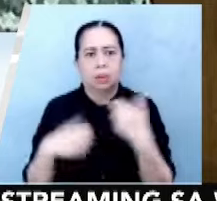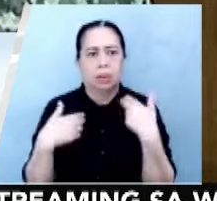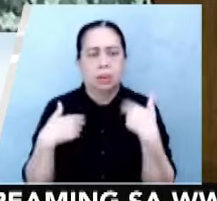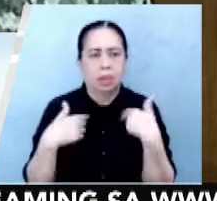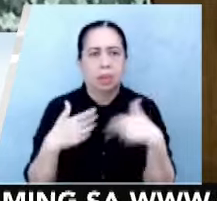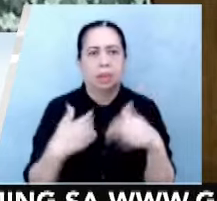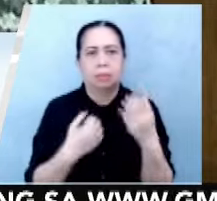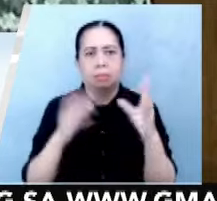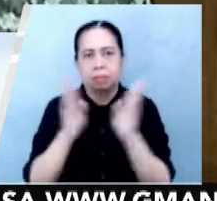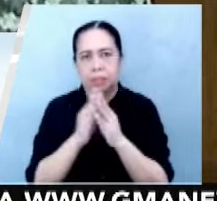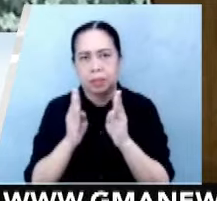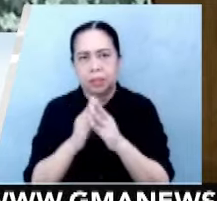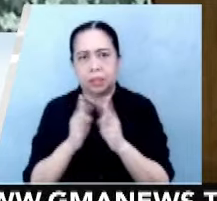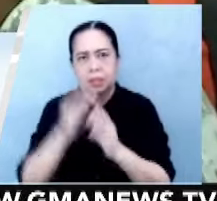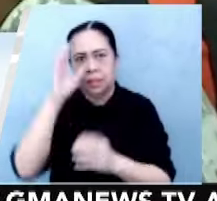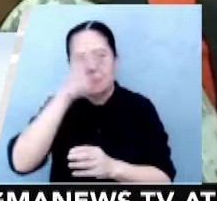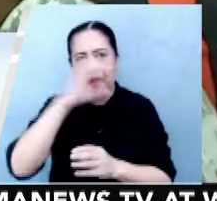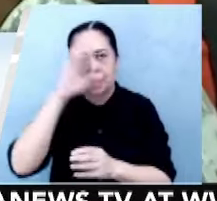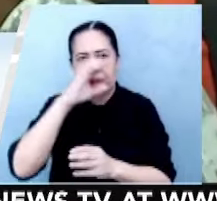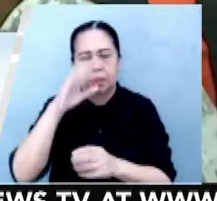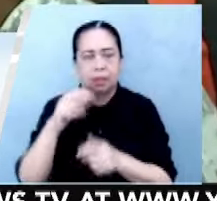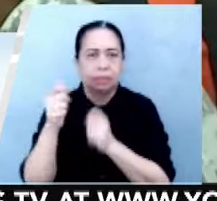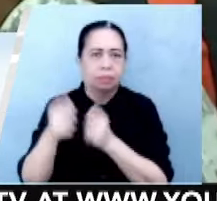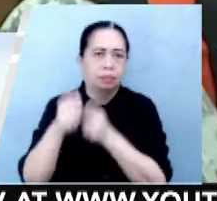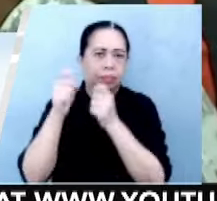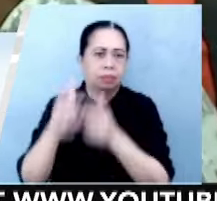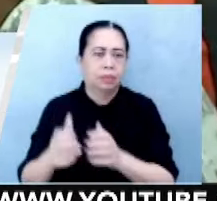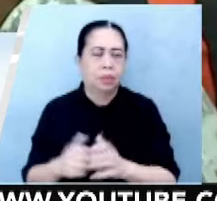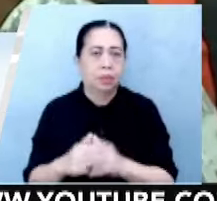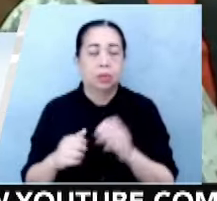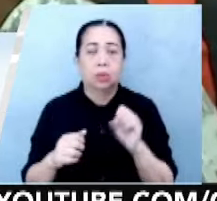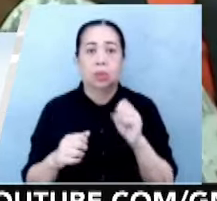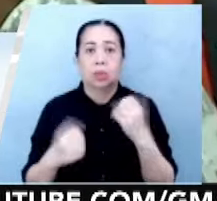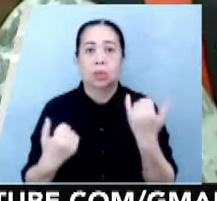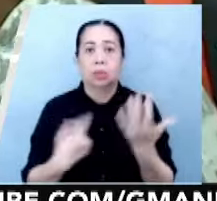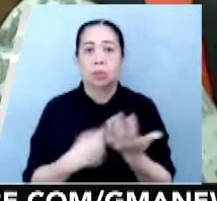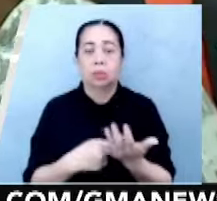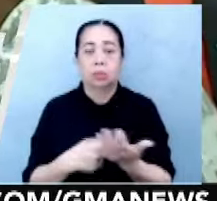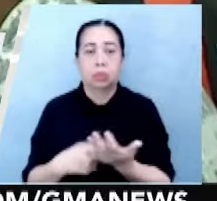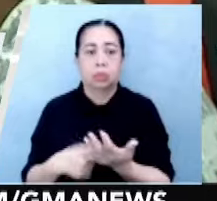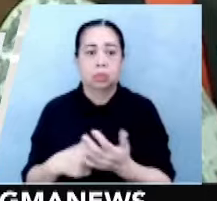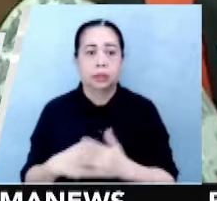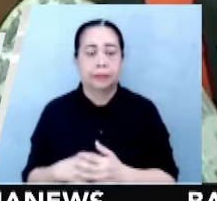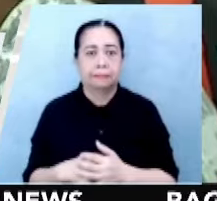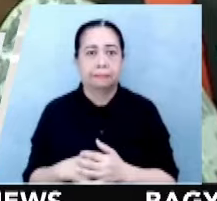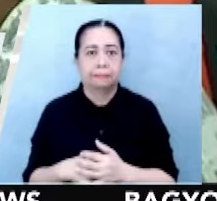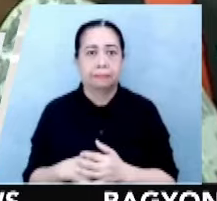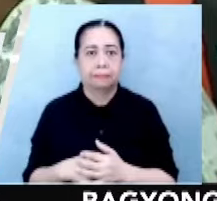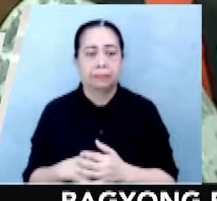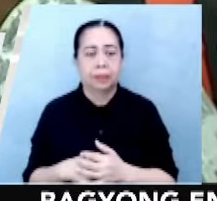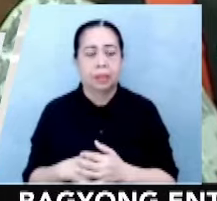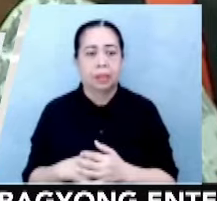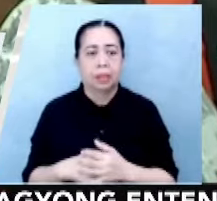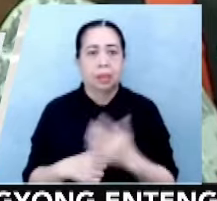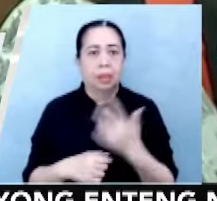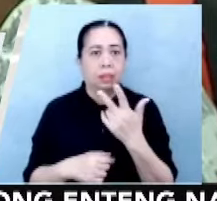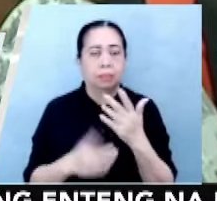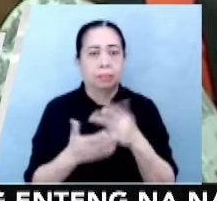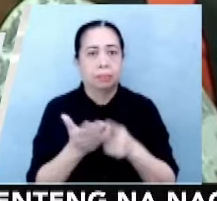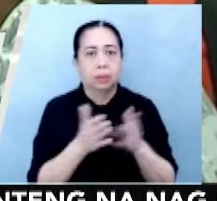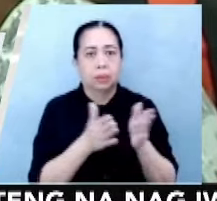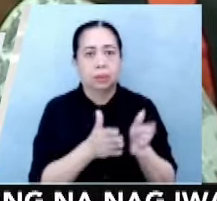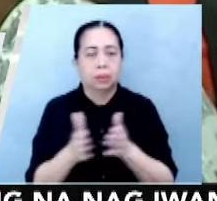para sa paghahanap sa mangingisda. Sa pinag-uusapan po namin dito, the 3 days na plano namin na